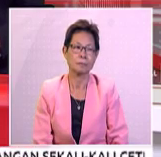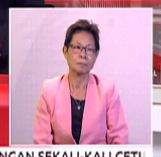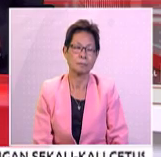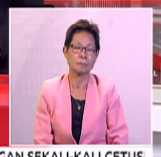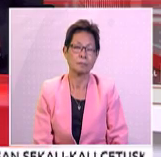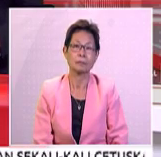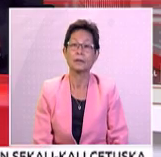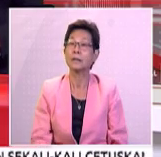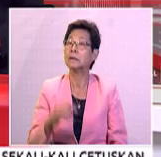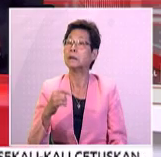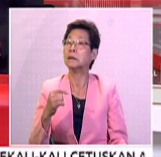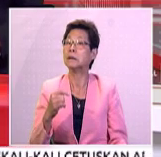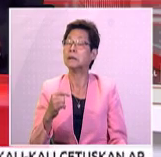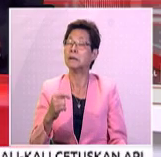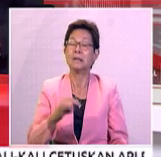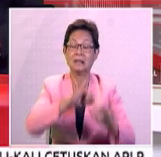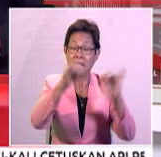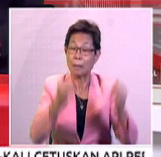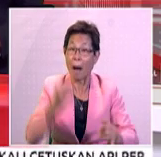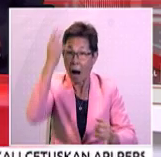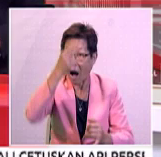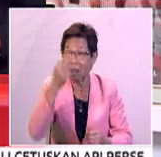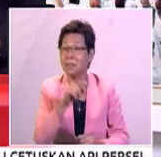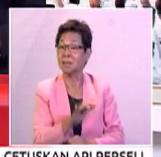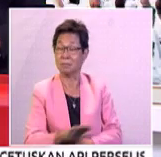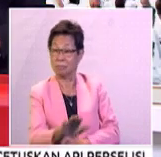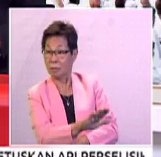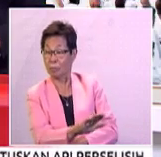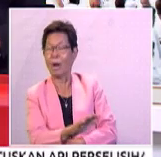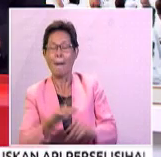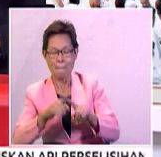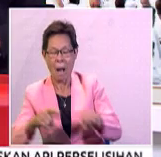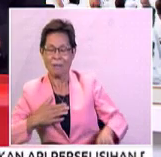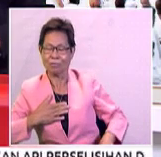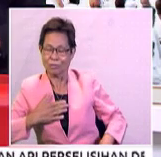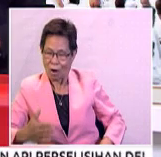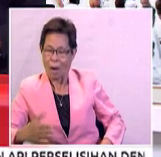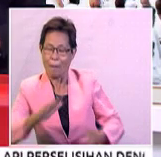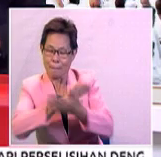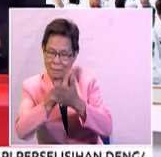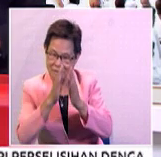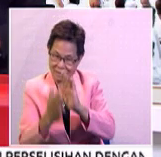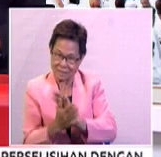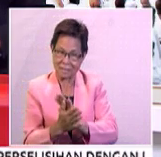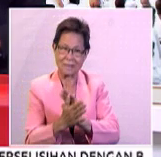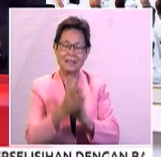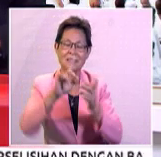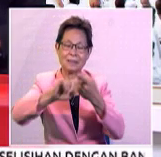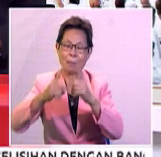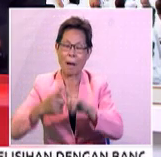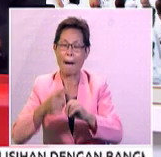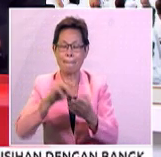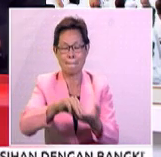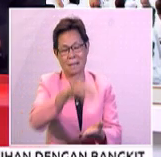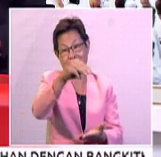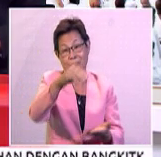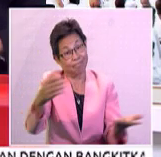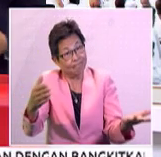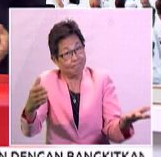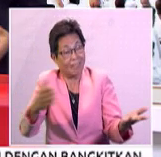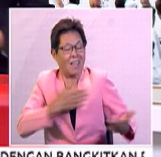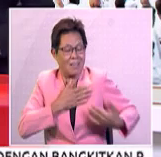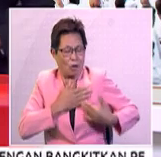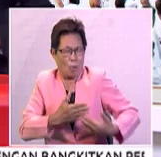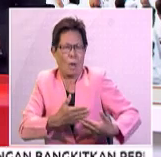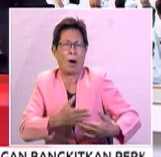Mereka ialah jemaah haji tetapi secara sukarela menawarkan diri menjadi sahabat maktab. Ya, demikian